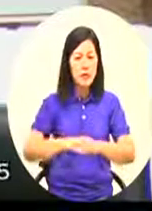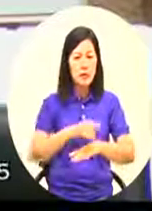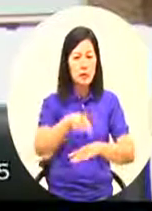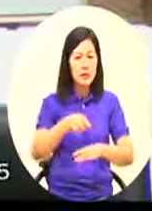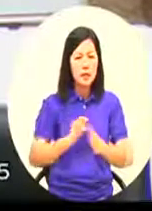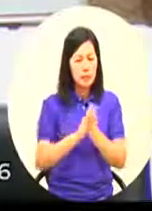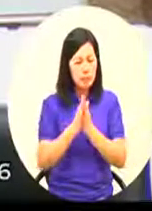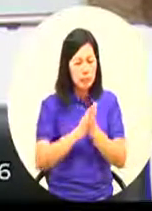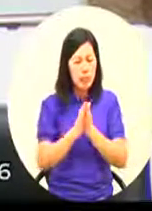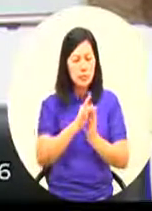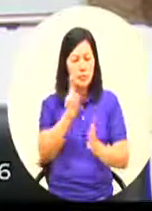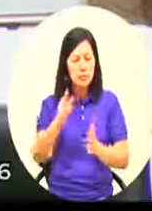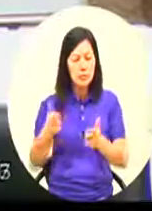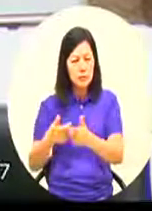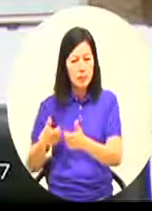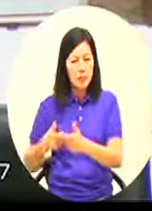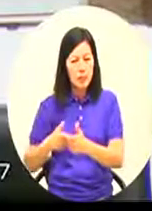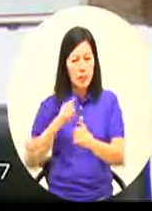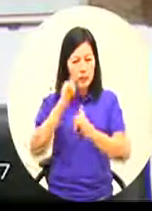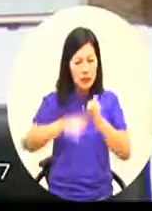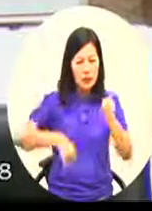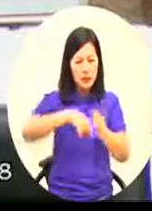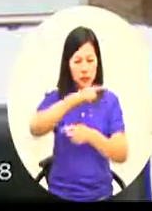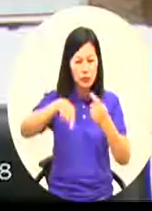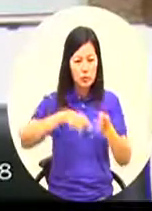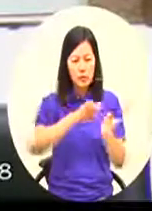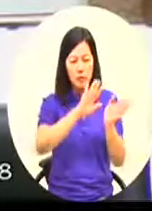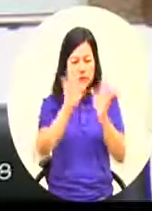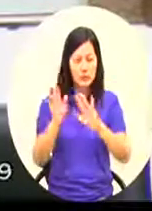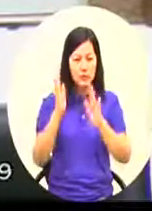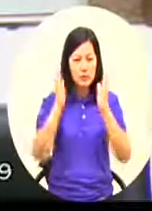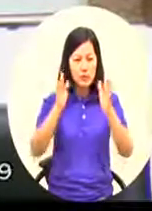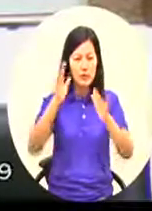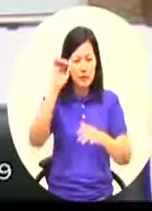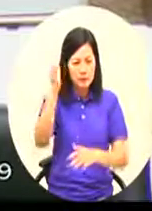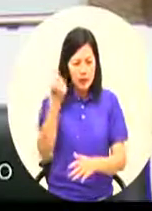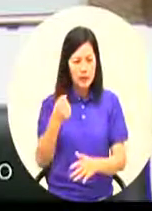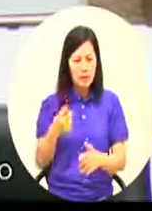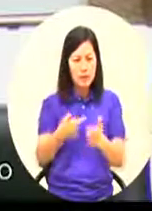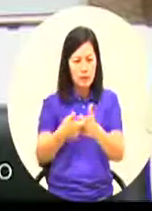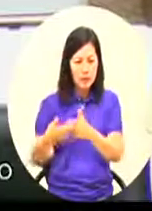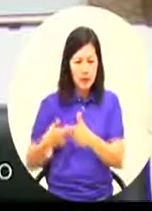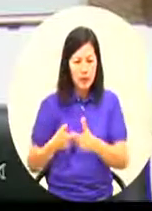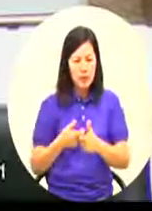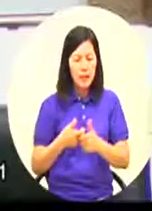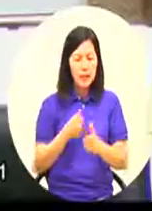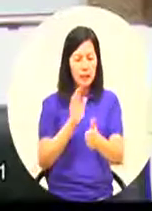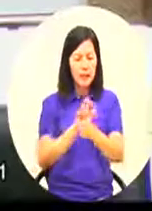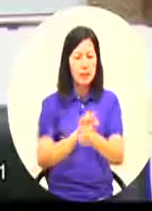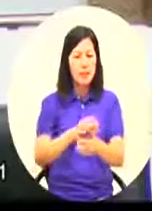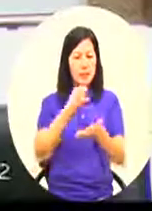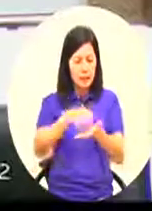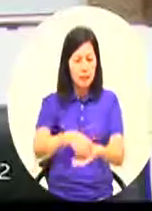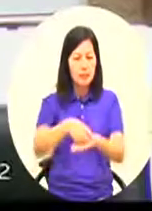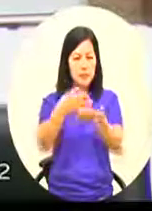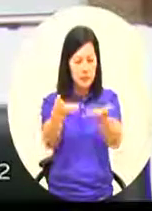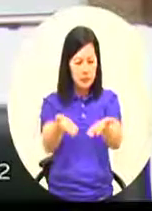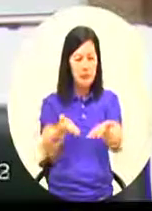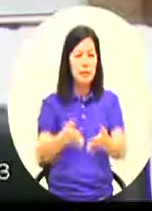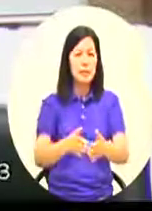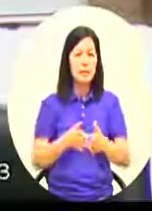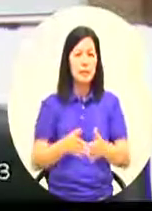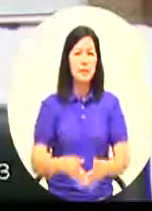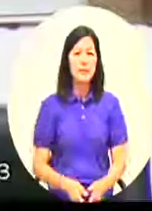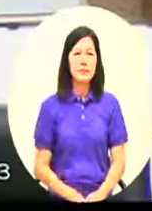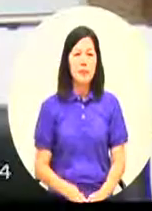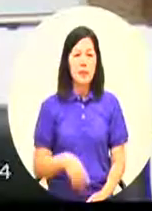求，历史转型正义的议题，我们要协助他们证明。那么一方面，我